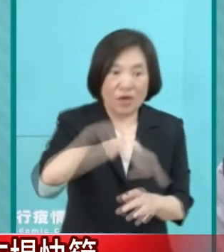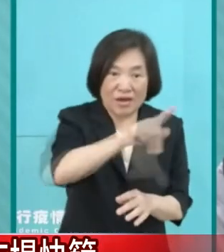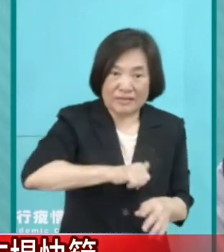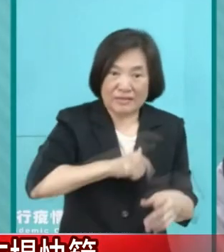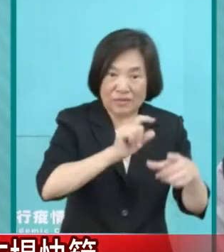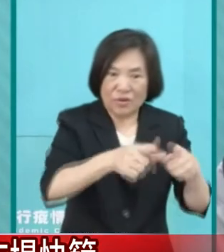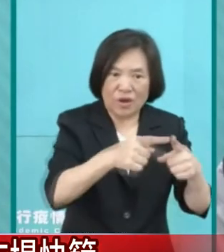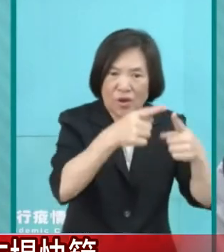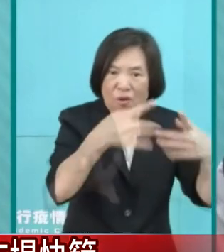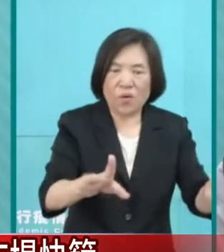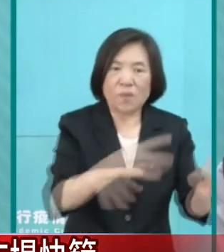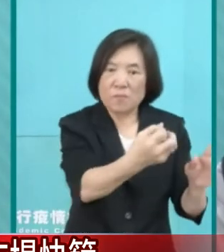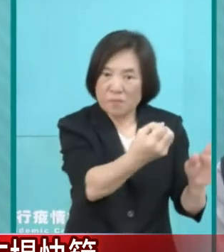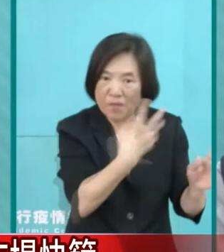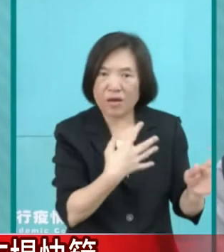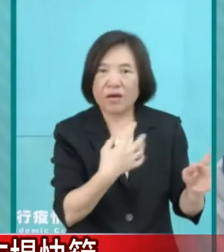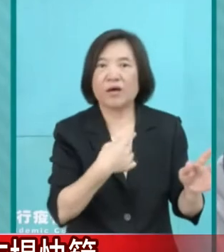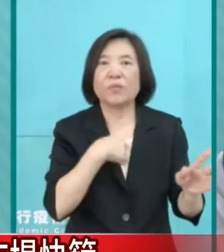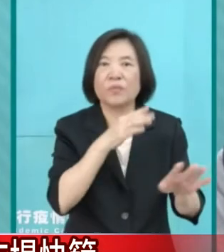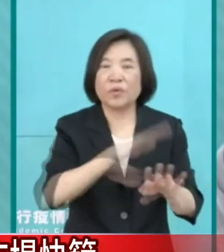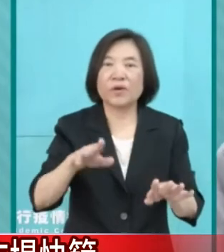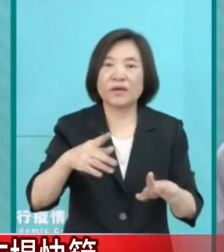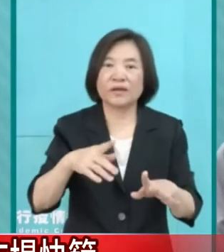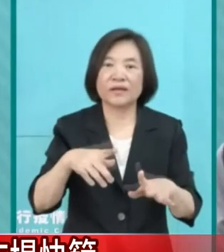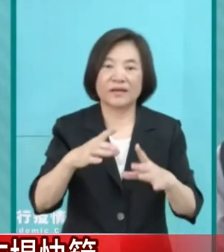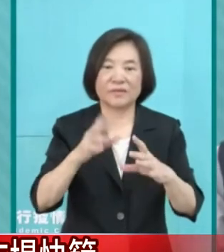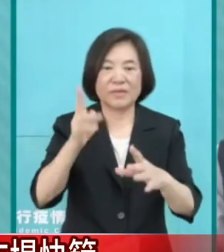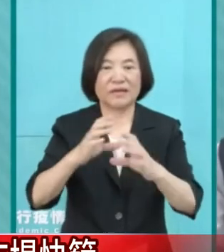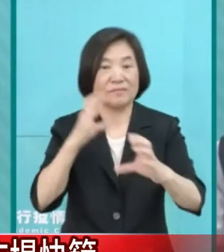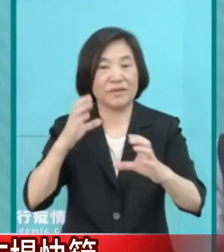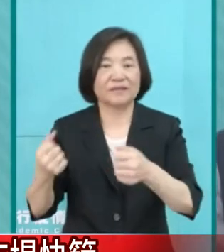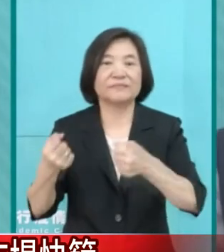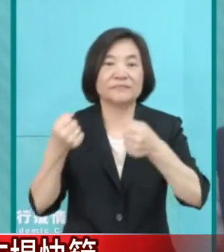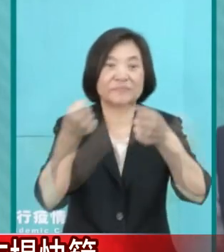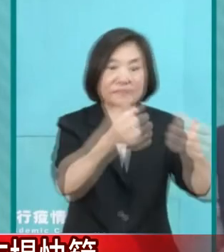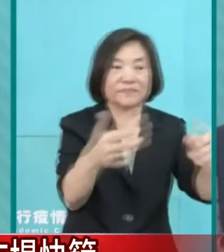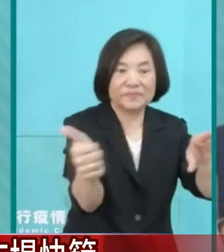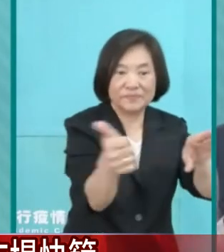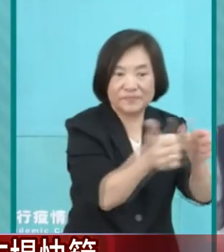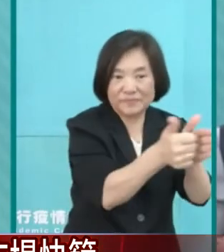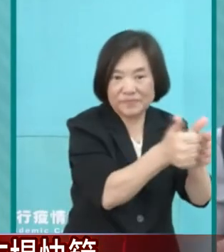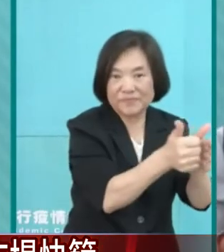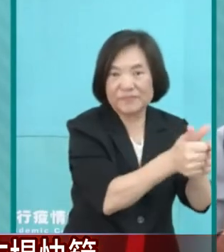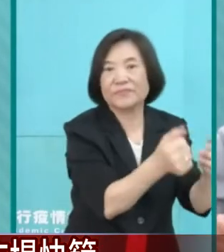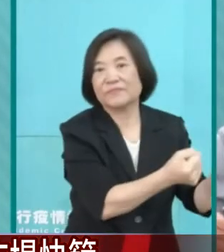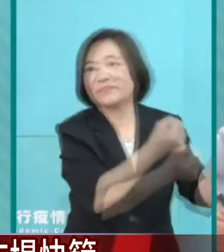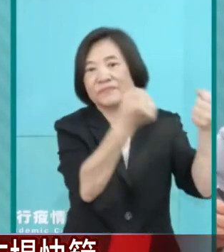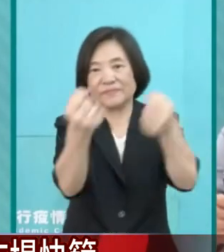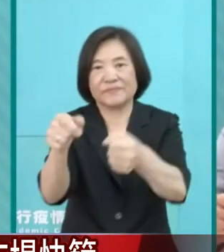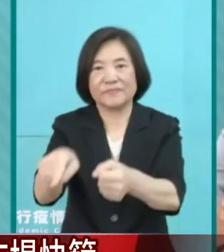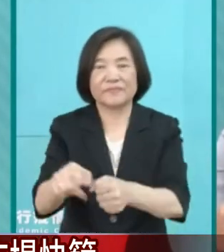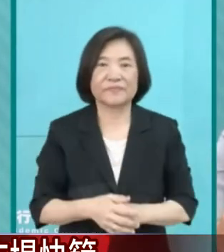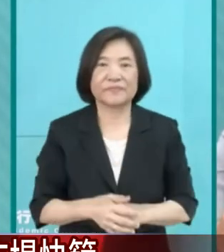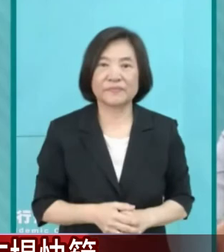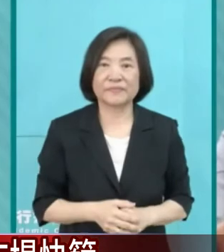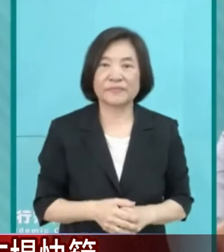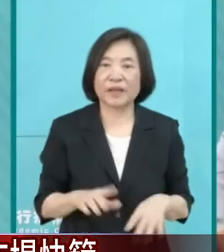量多的话，通报我们，我们会请防疫巴士去把人带到我们的快筛站。所以不是每